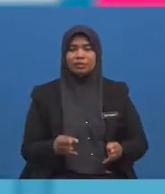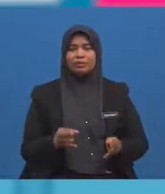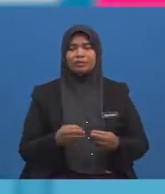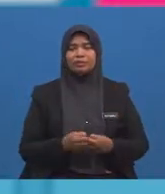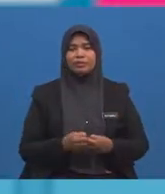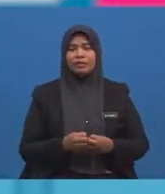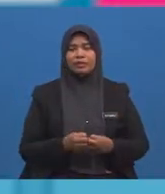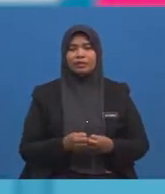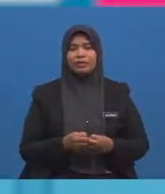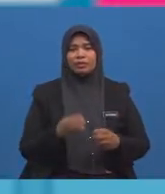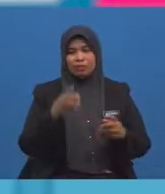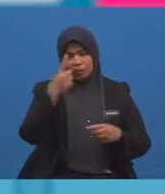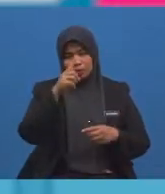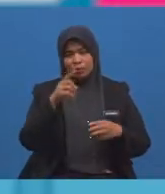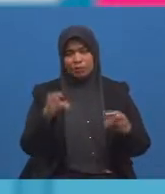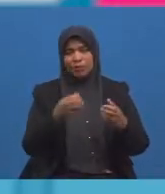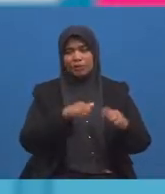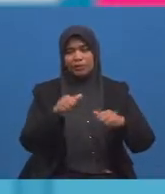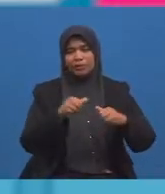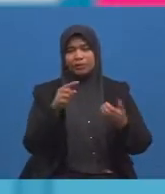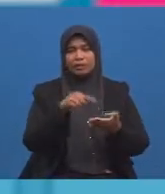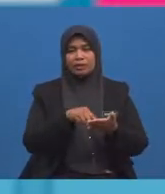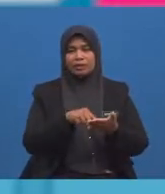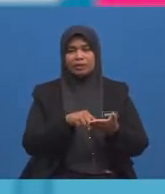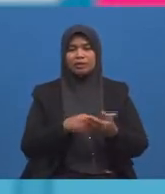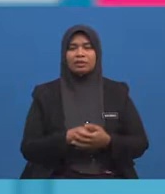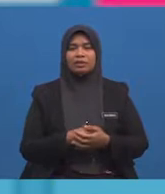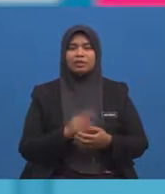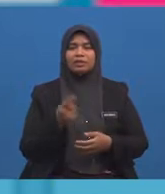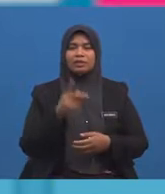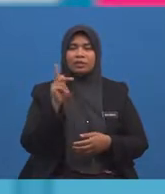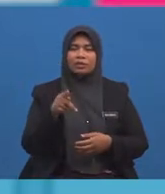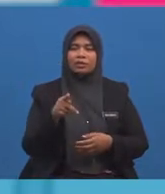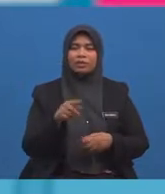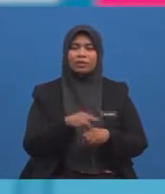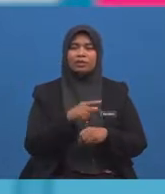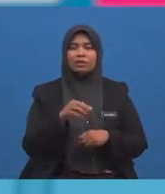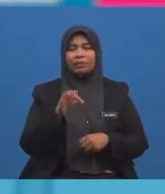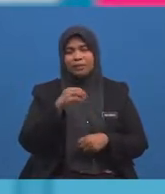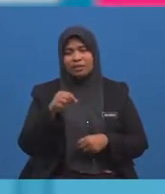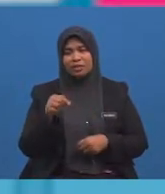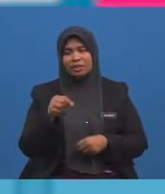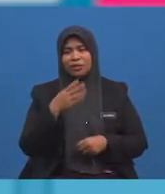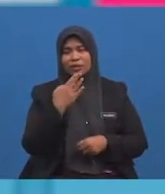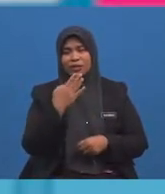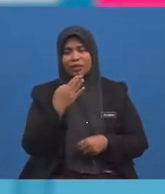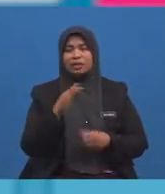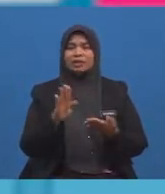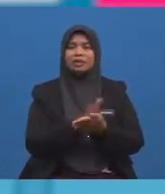Untuk melakukan aktiviti ini, kita memerlukan pensel warna, kertas